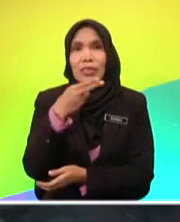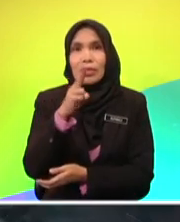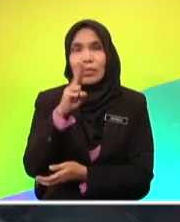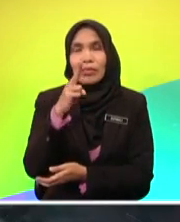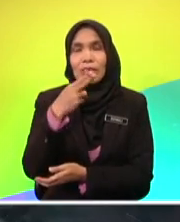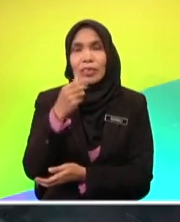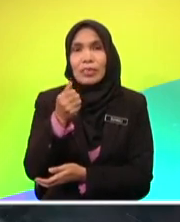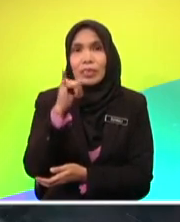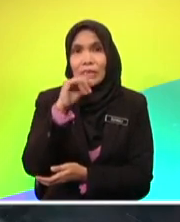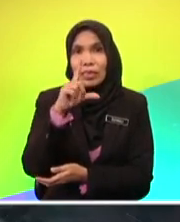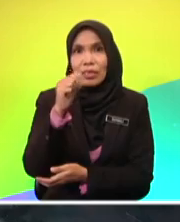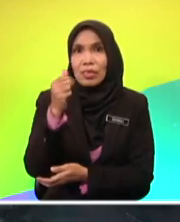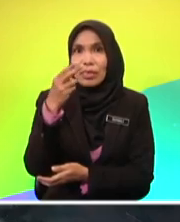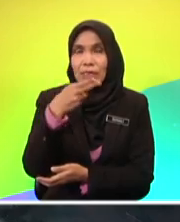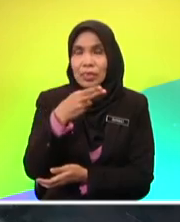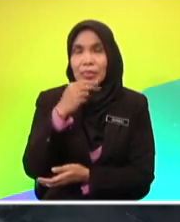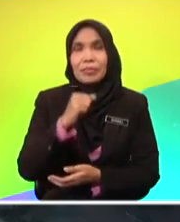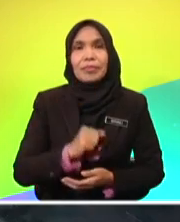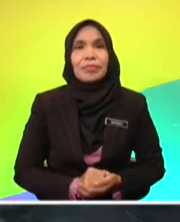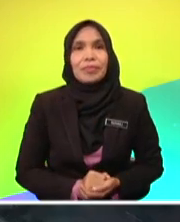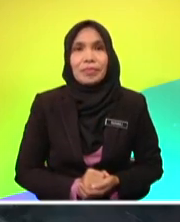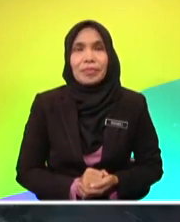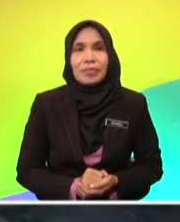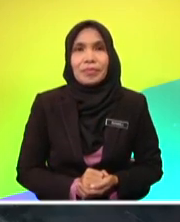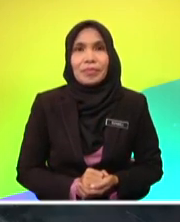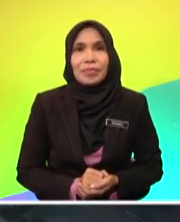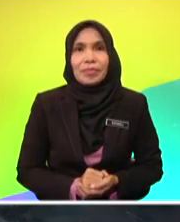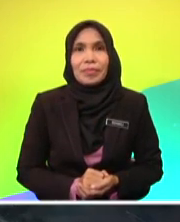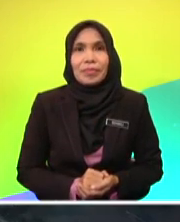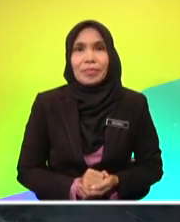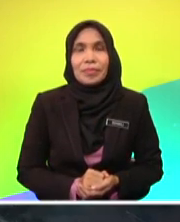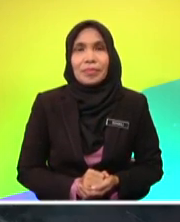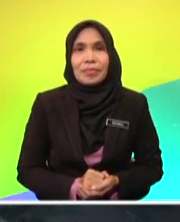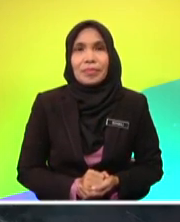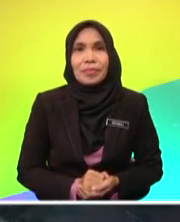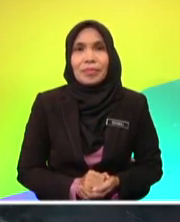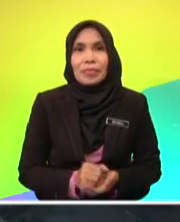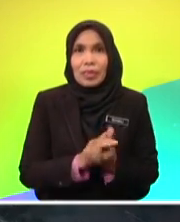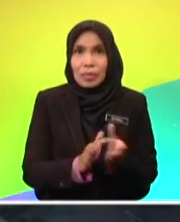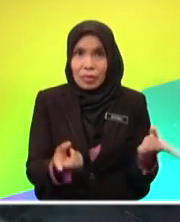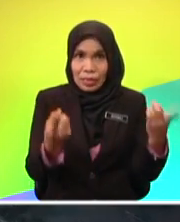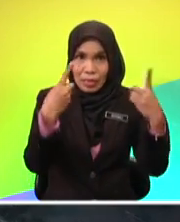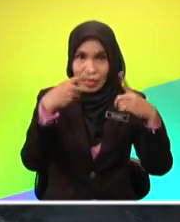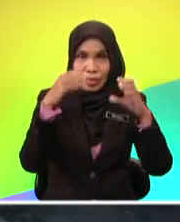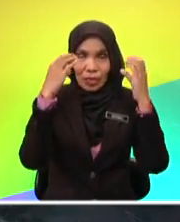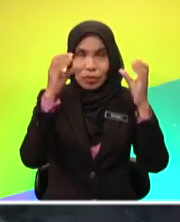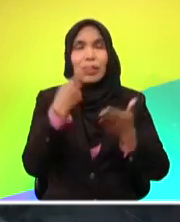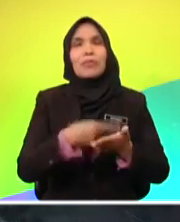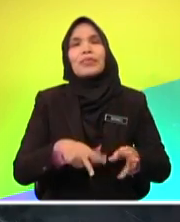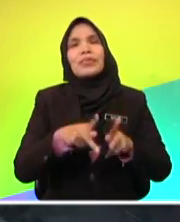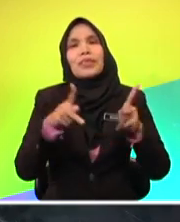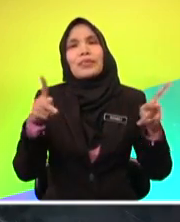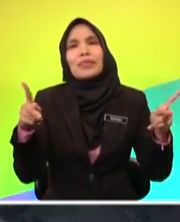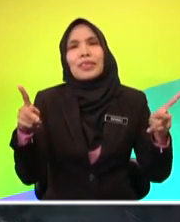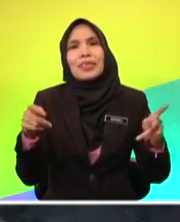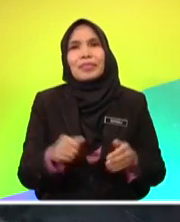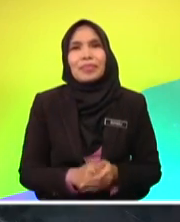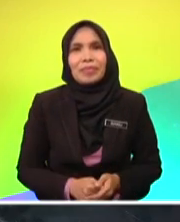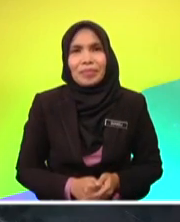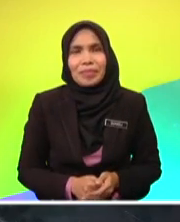dari Sekolah Menengah Kebangsaan Seksyen 19 Shah Alam, Selangor. Selamat datang Cikgu, apa khabar? Khabar baik Kak Rina. Kak Rina